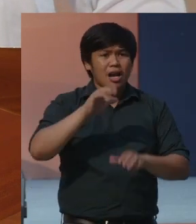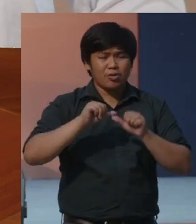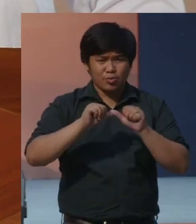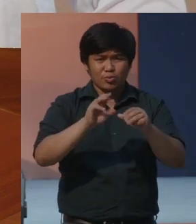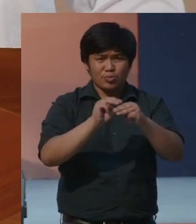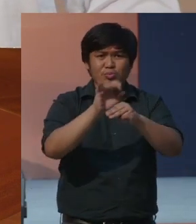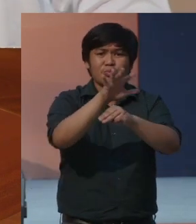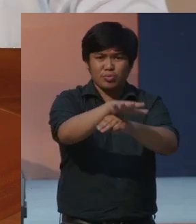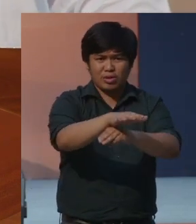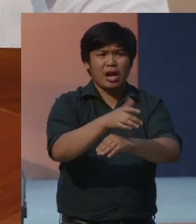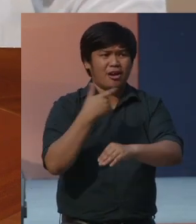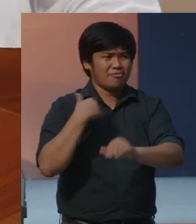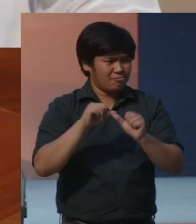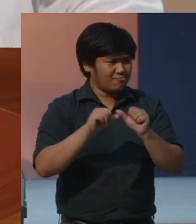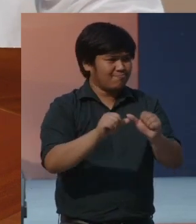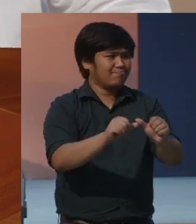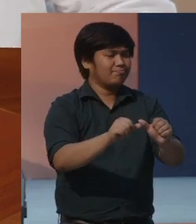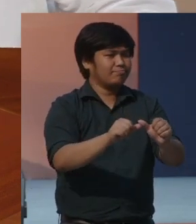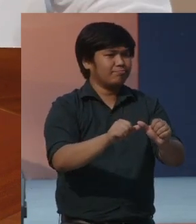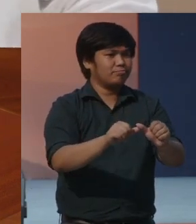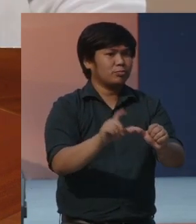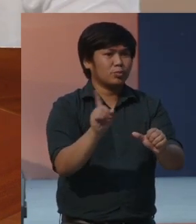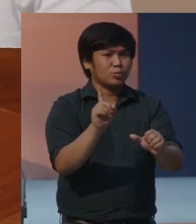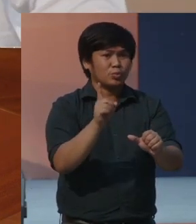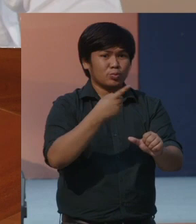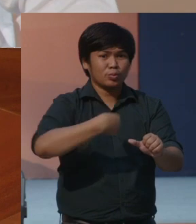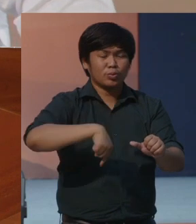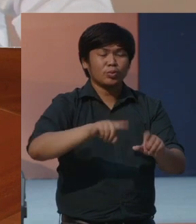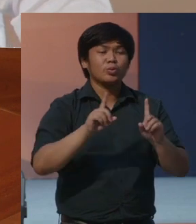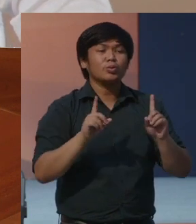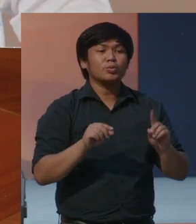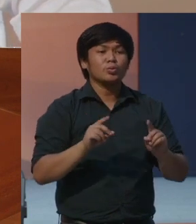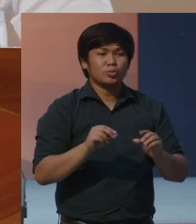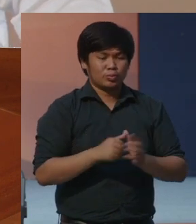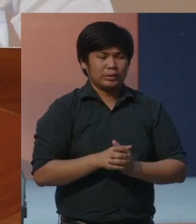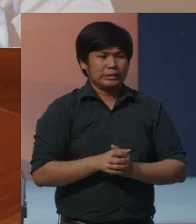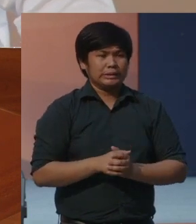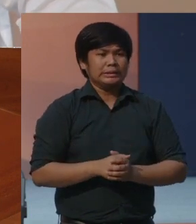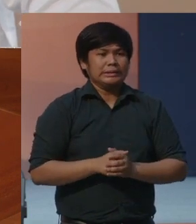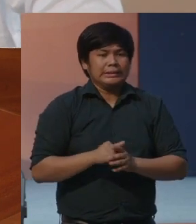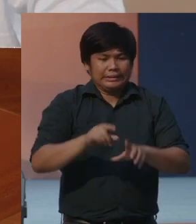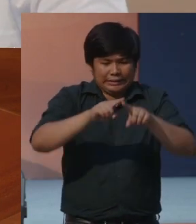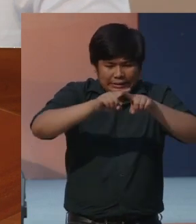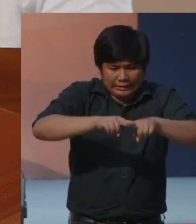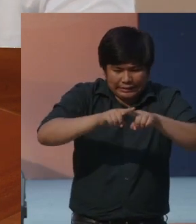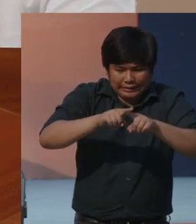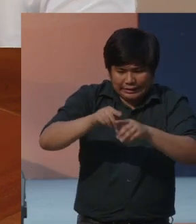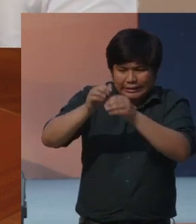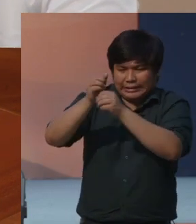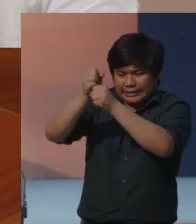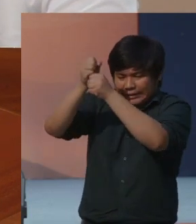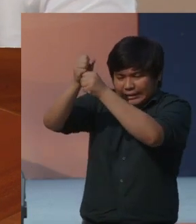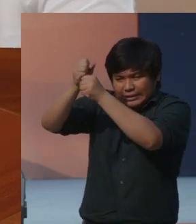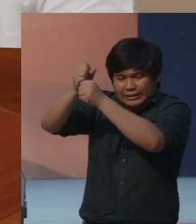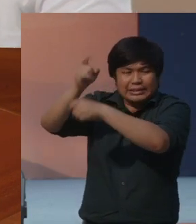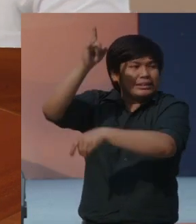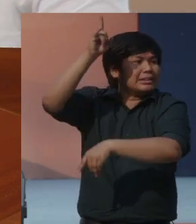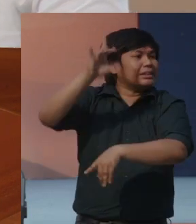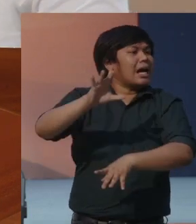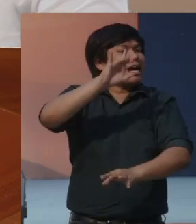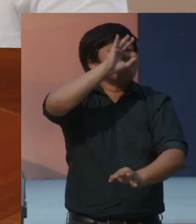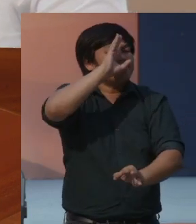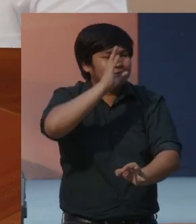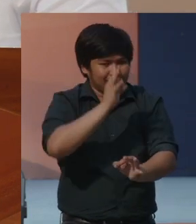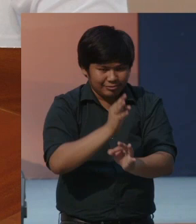dakilang tagagawa ng mirakulo. At ang ating paggawa ay dapat nakasandig sa kanyang katapatan at